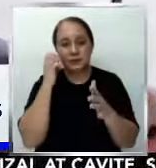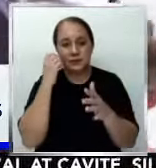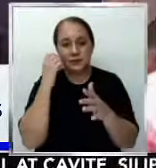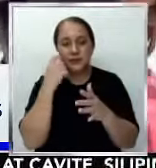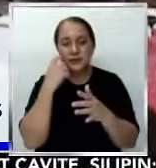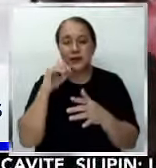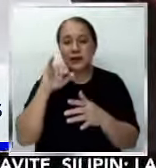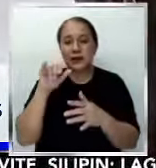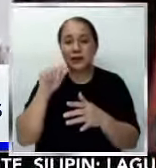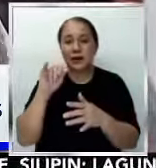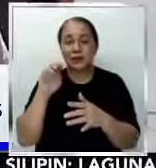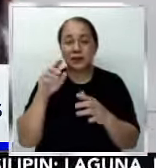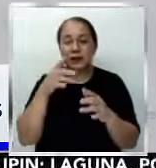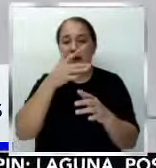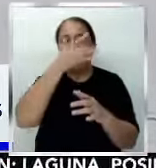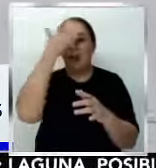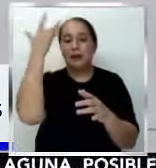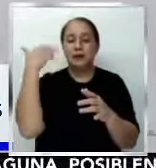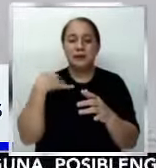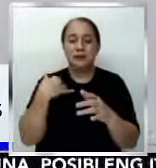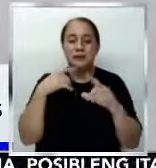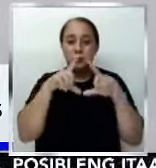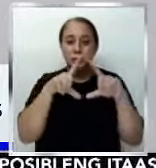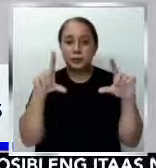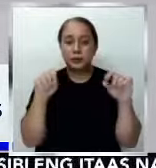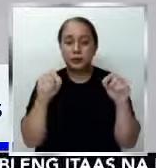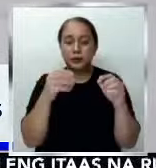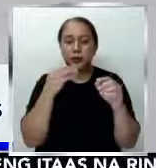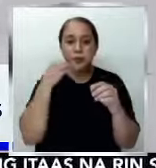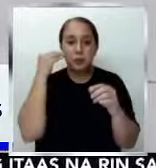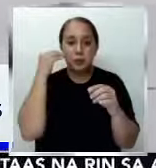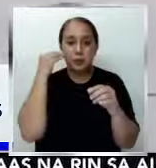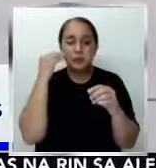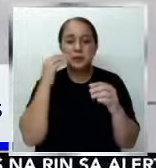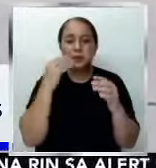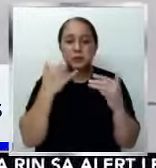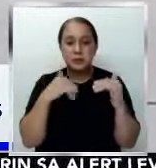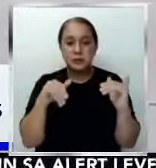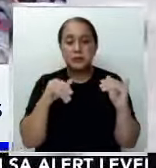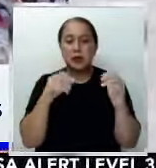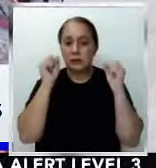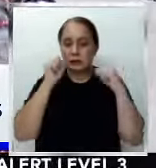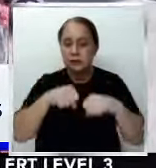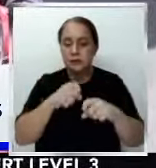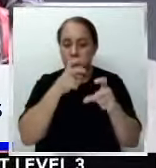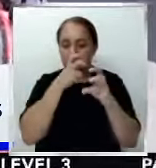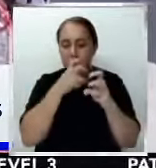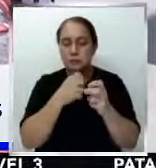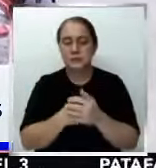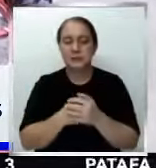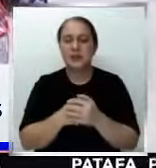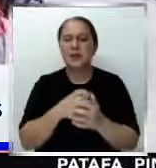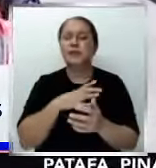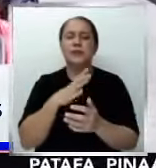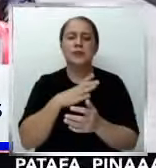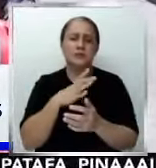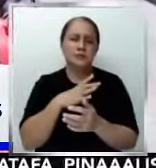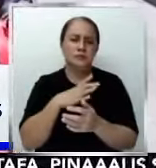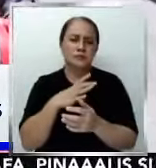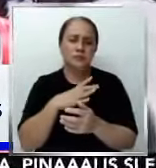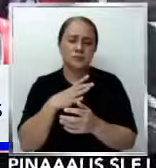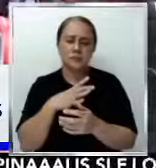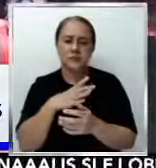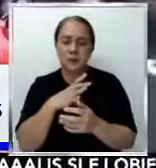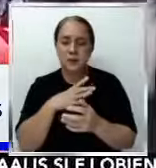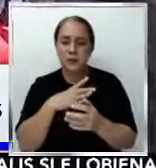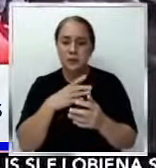ang vaccination card sa kanilang bahay. Pero kahit pinabalik, pabor siya sa paghihigpit. Okay naman po, sir. Protection